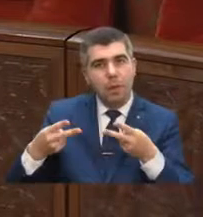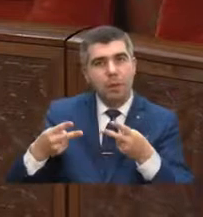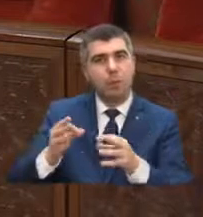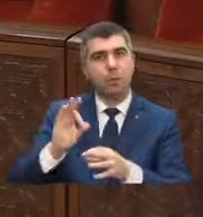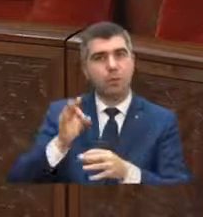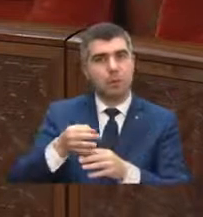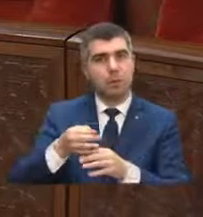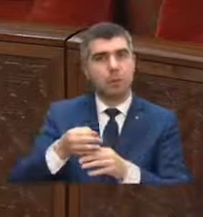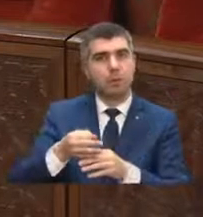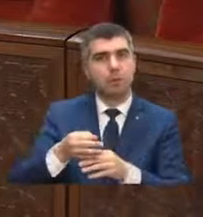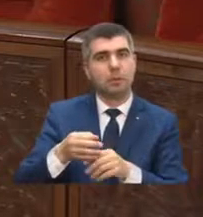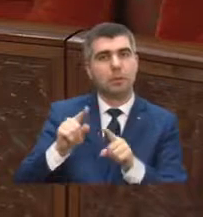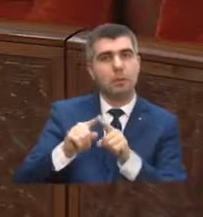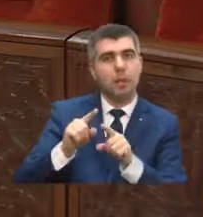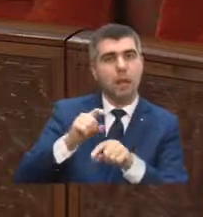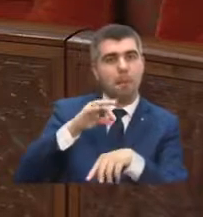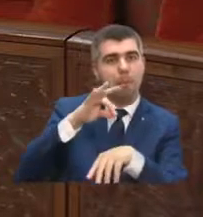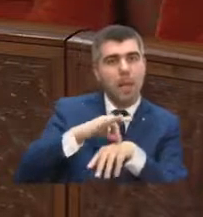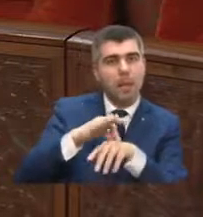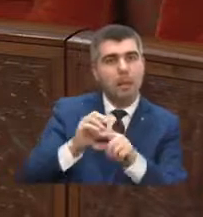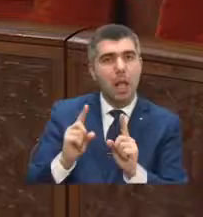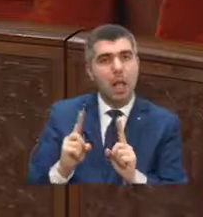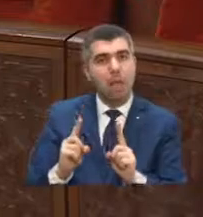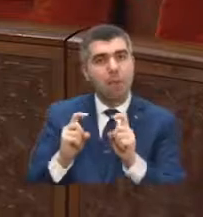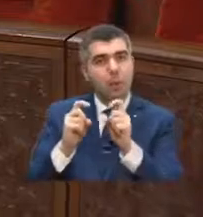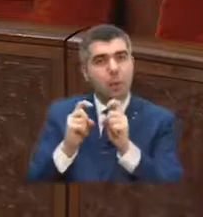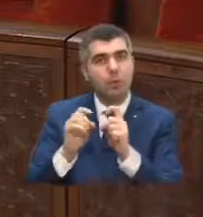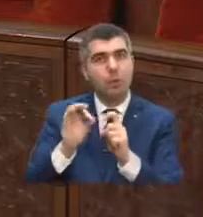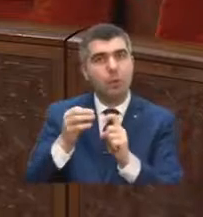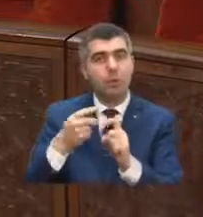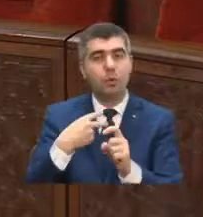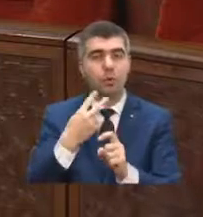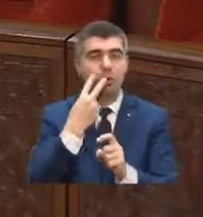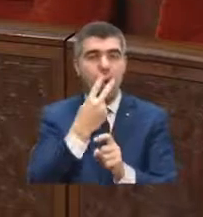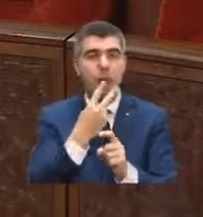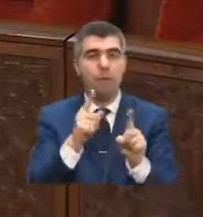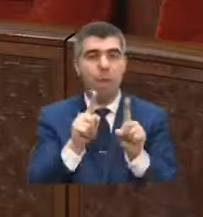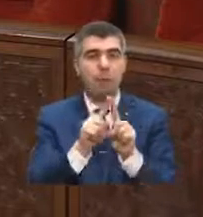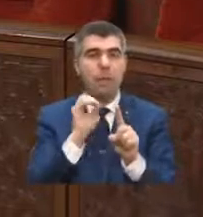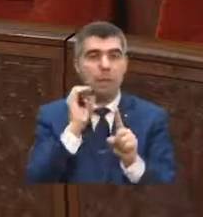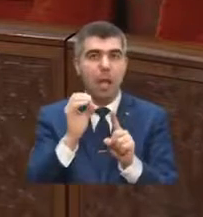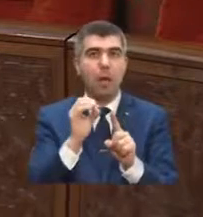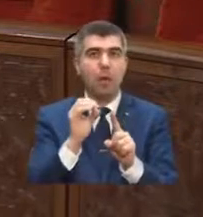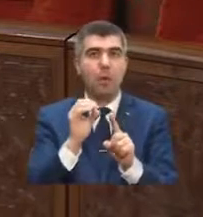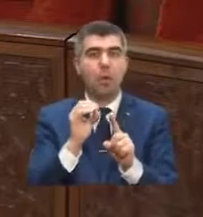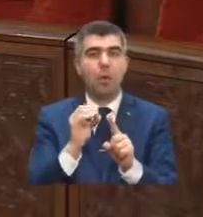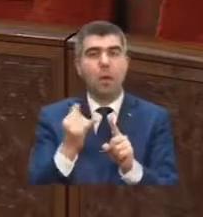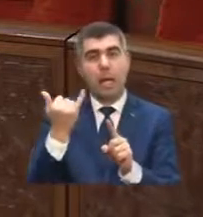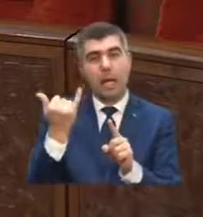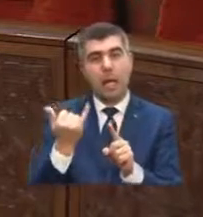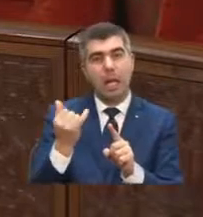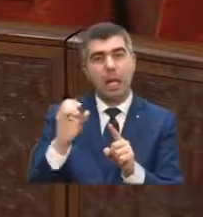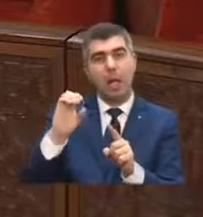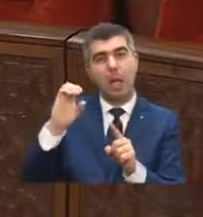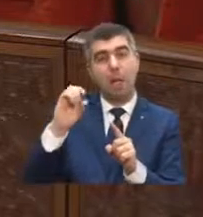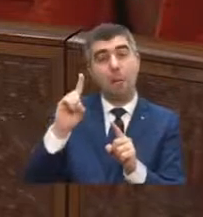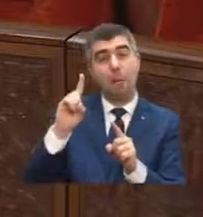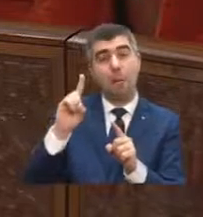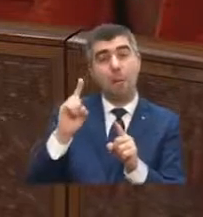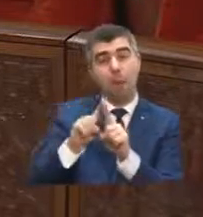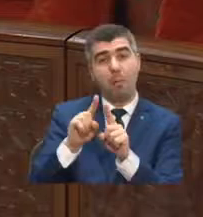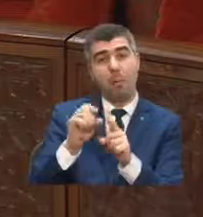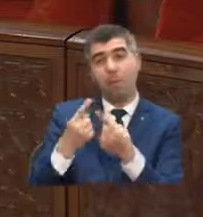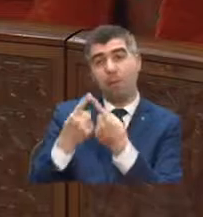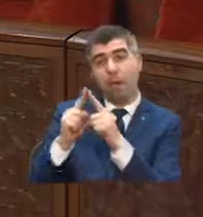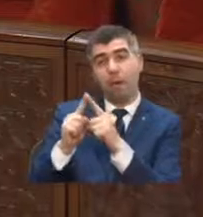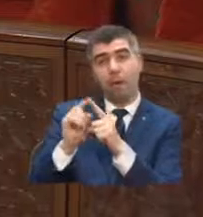المنقوله الامراض الفيروسيه راه هي رائده. شوف ايبولا كيفاش تعاملنا معها في الوقت اللي دول سدات الحدود ديالها وسدات الفضاءات ديالها، حنا